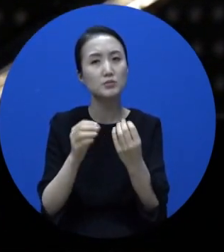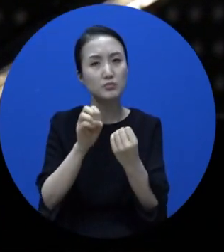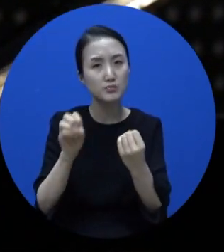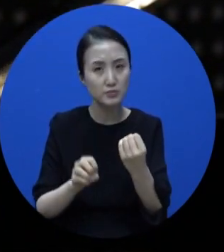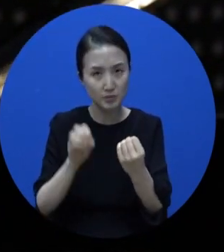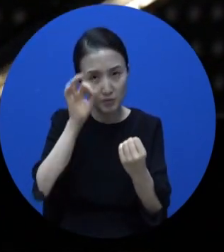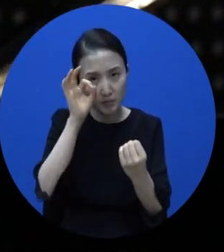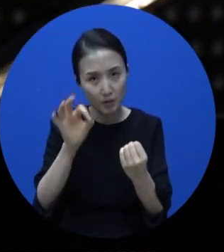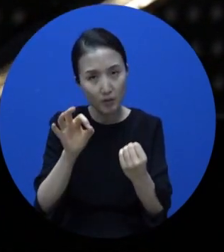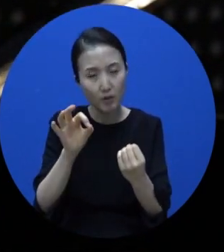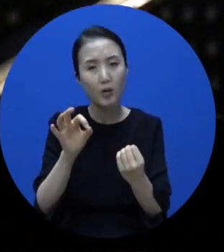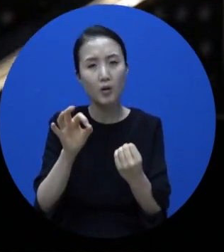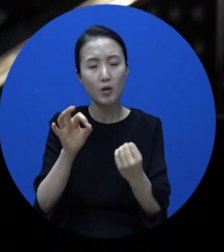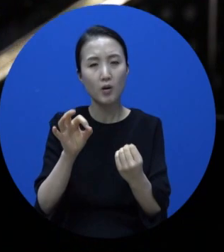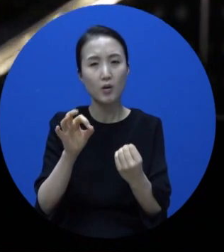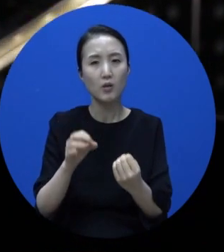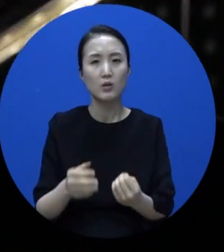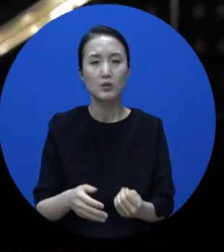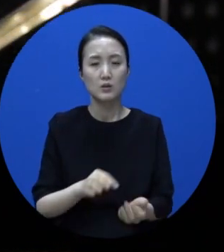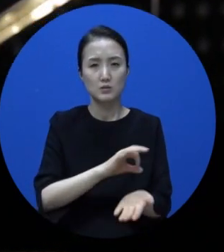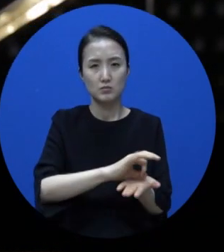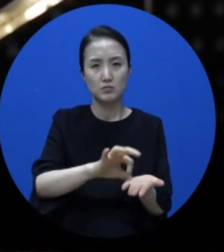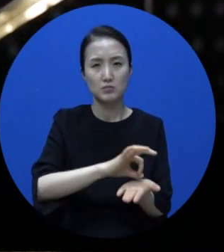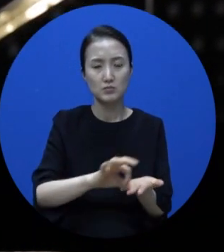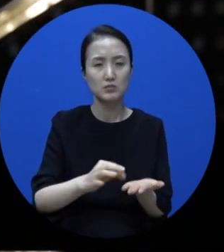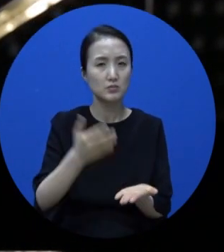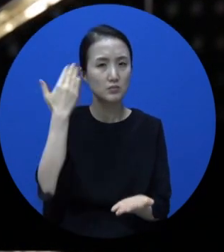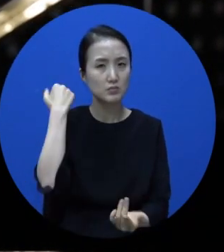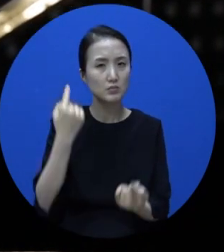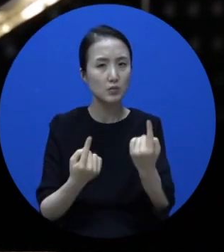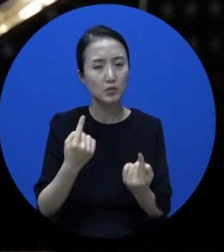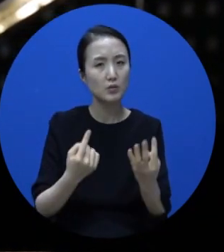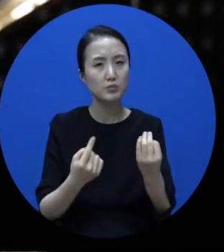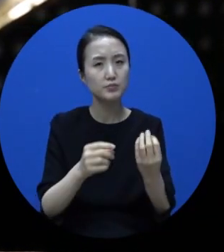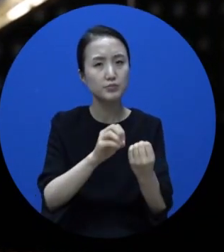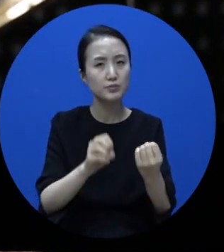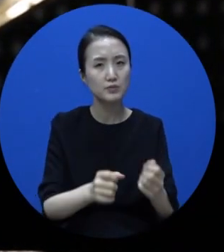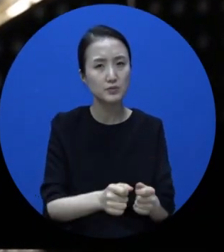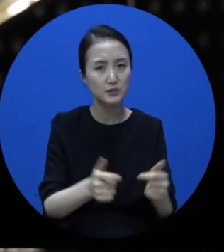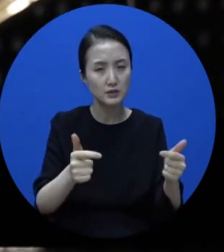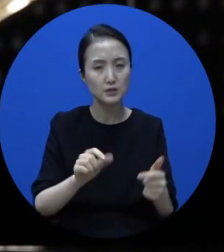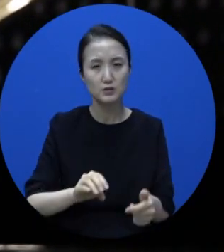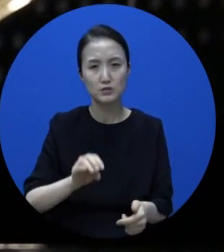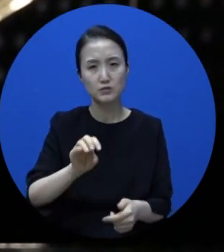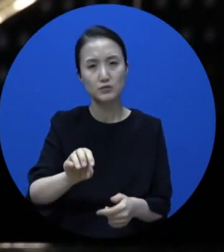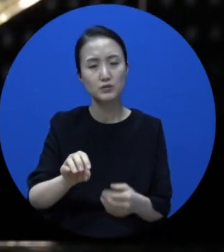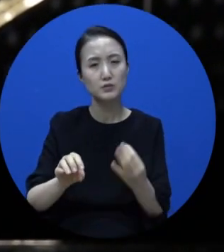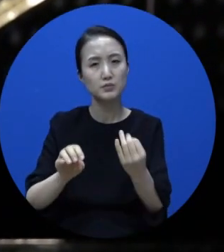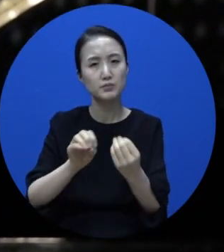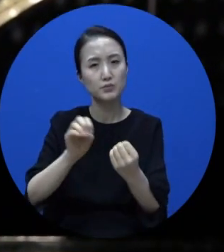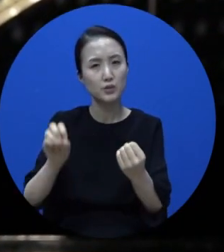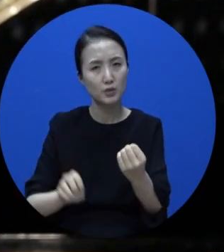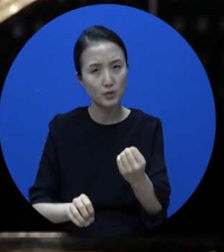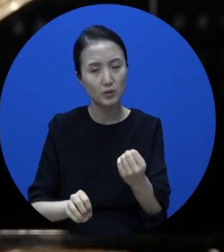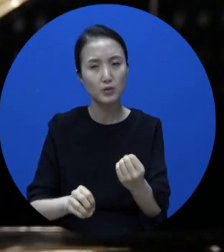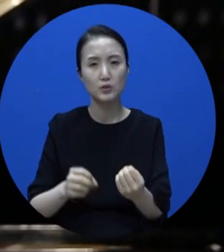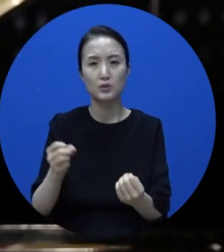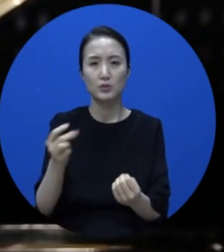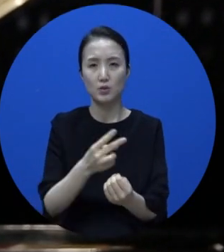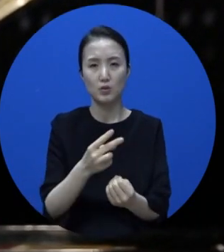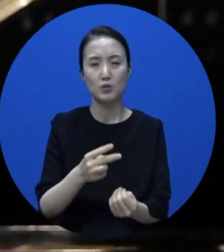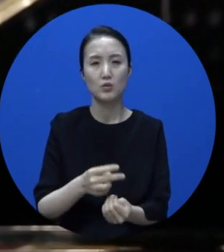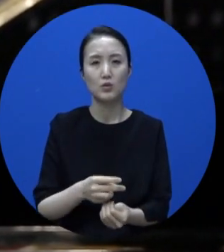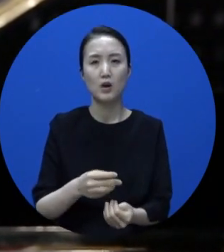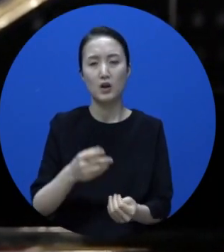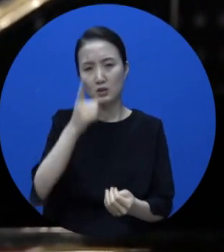경제성장률은 다시 말하면 소비에 증감률 투자에 증감률 순 수출의